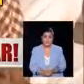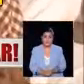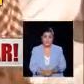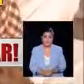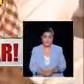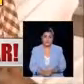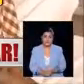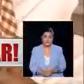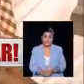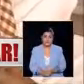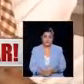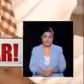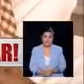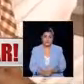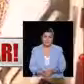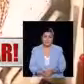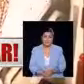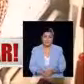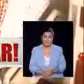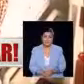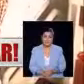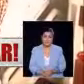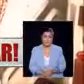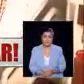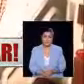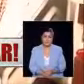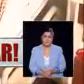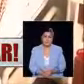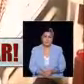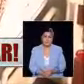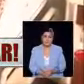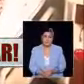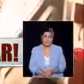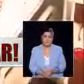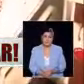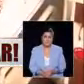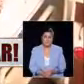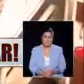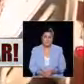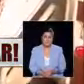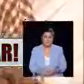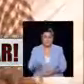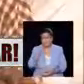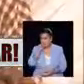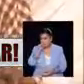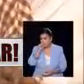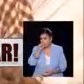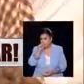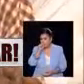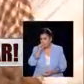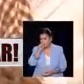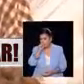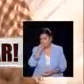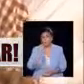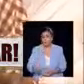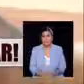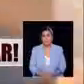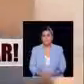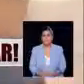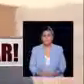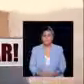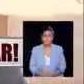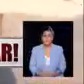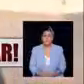maçına gitti. Bacağını sakatladı. Isınma hareketlerini yaparken ters bastım ayağıma. Ameliyat oldu. Bir hafta sonra enfeksiyon